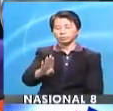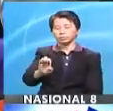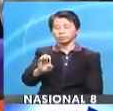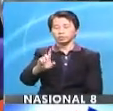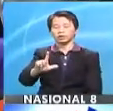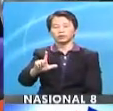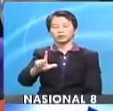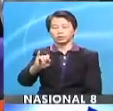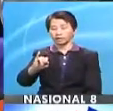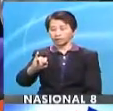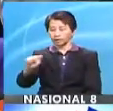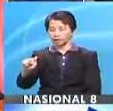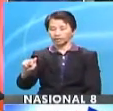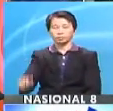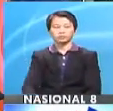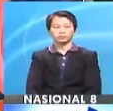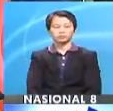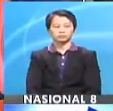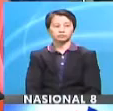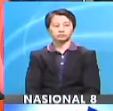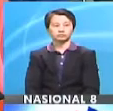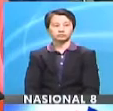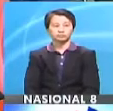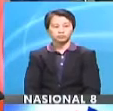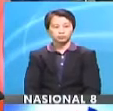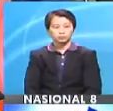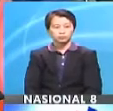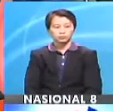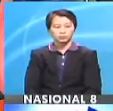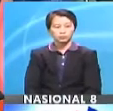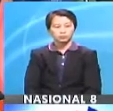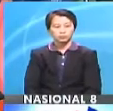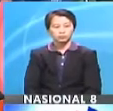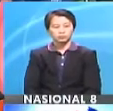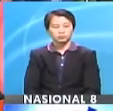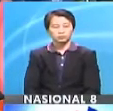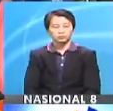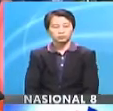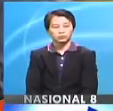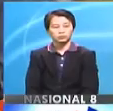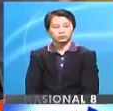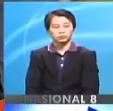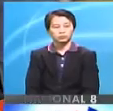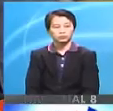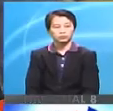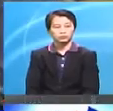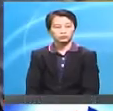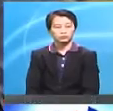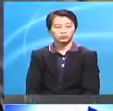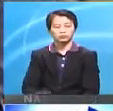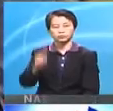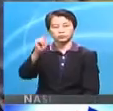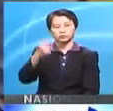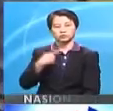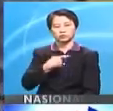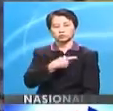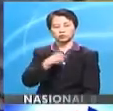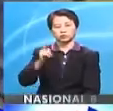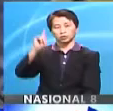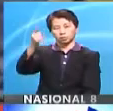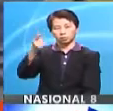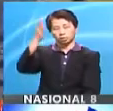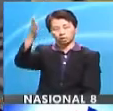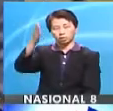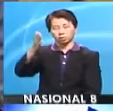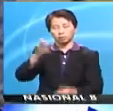This is the first time secara yang lainnya Saya nak cakap kita hanya akan bincang